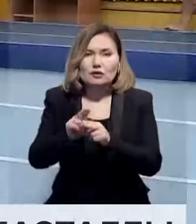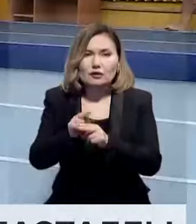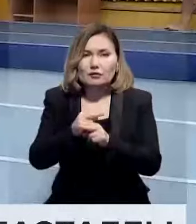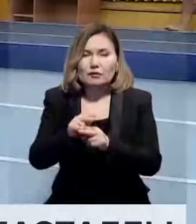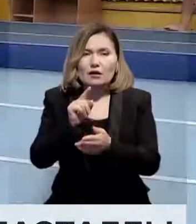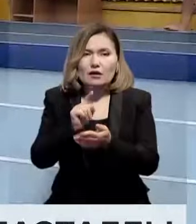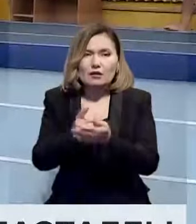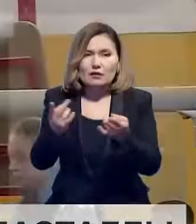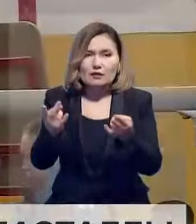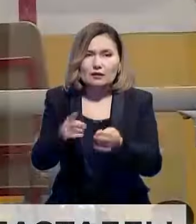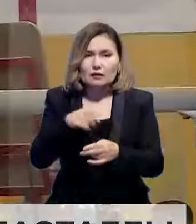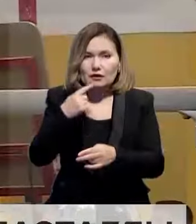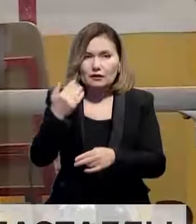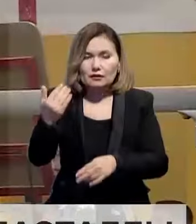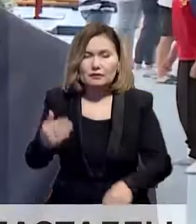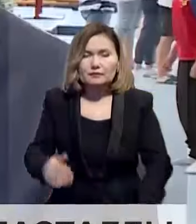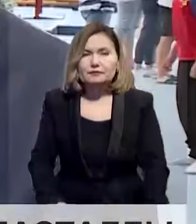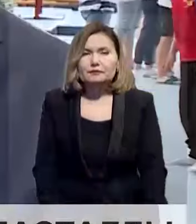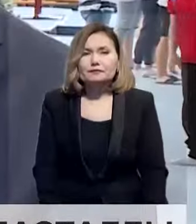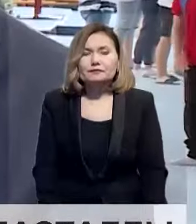ұйымдастырушылар.